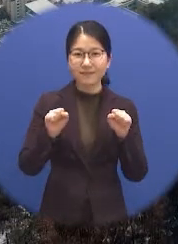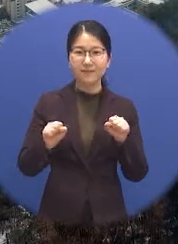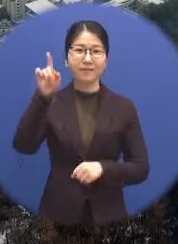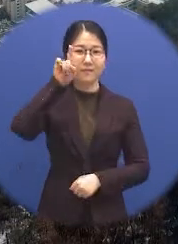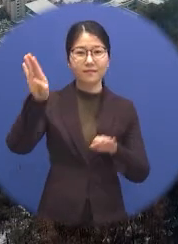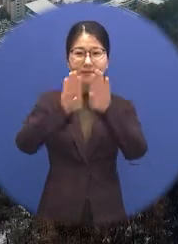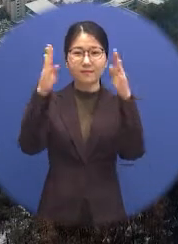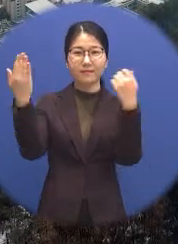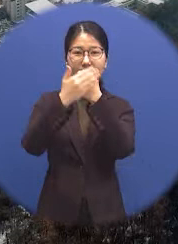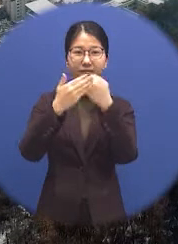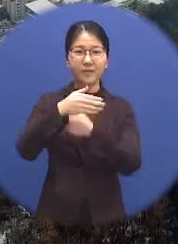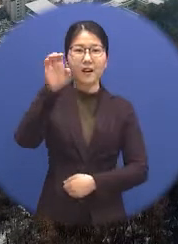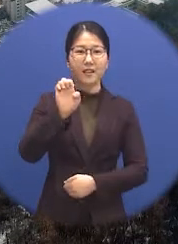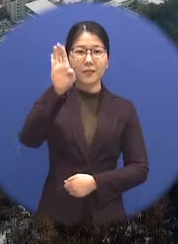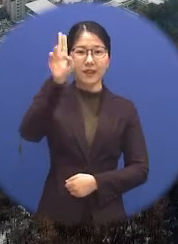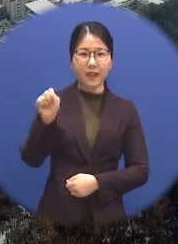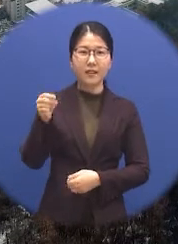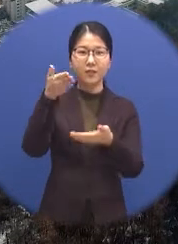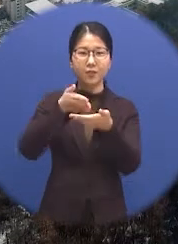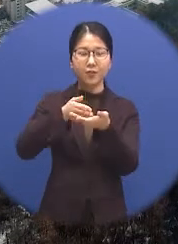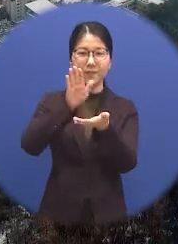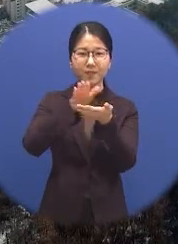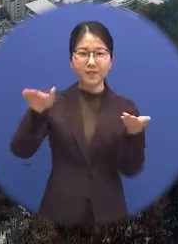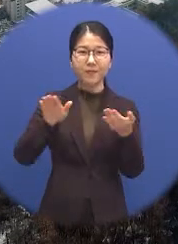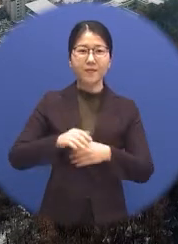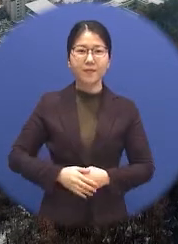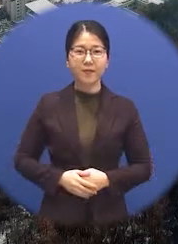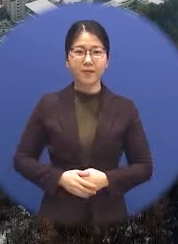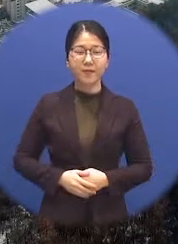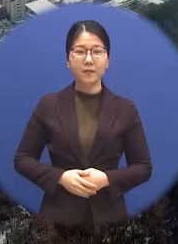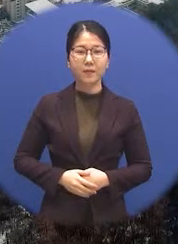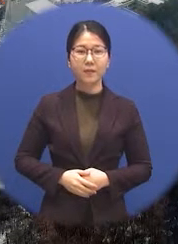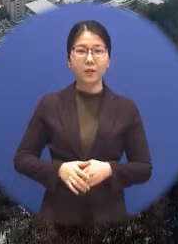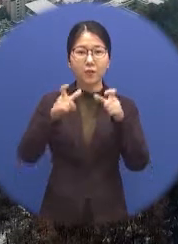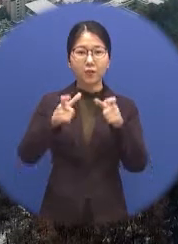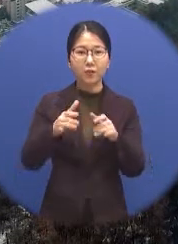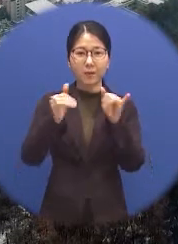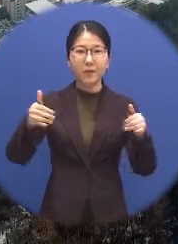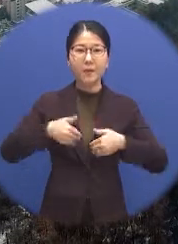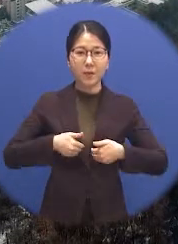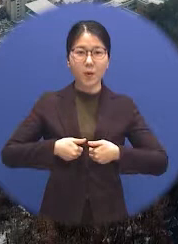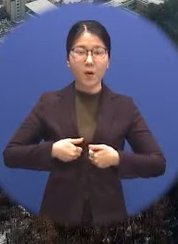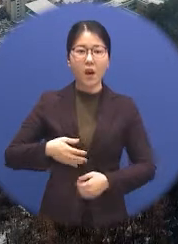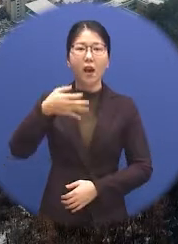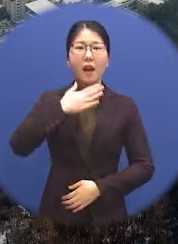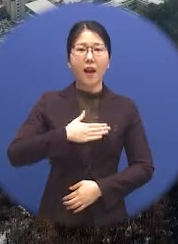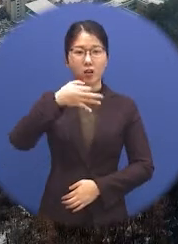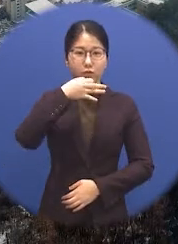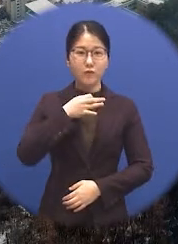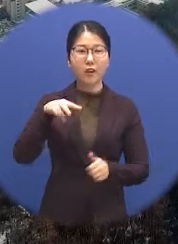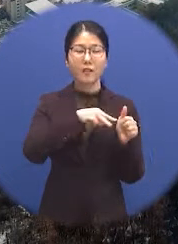안녕하세요. 내일을 여는 은평 EBN 주민방송단 아나운서 최선화입니다. 구민에게 필요한,